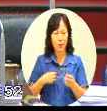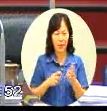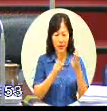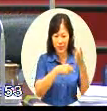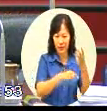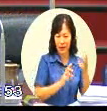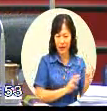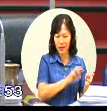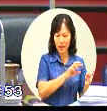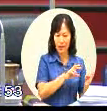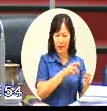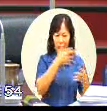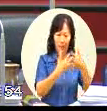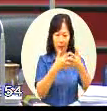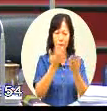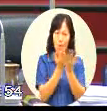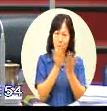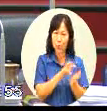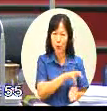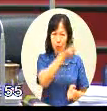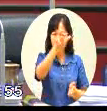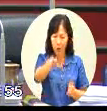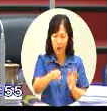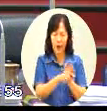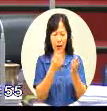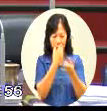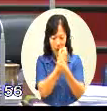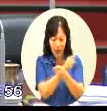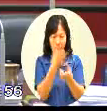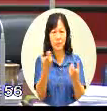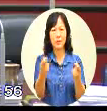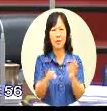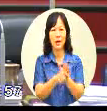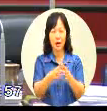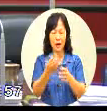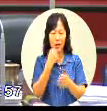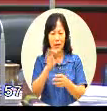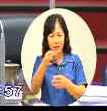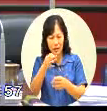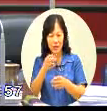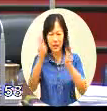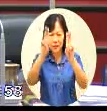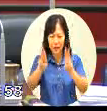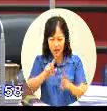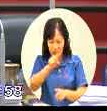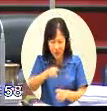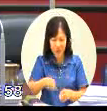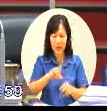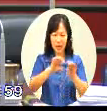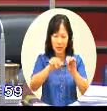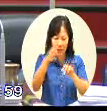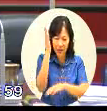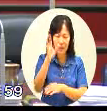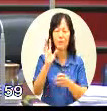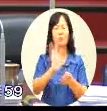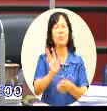国去留学，考试是考同样的科目，他不考你财政，也不考你电子，也不考你地震，他